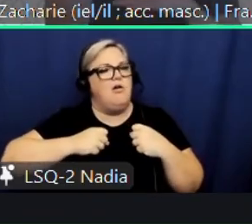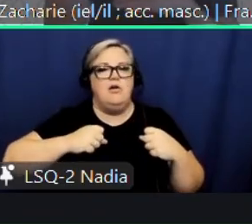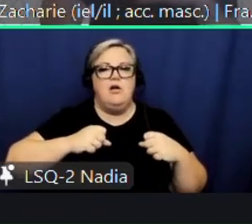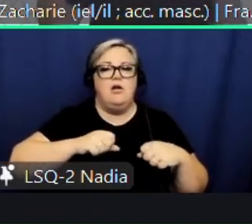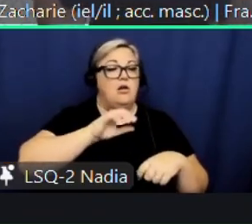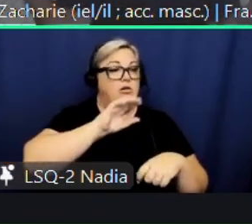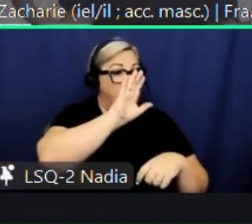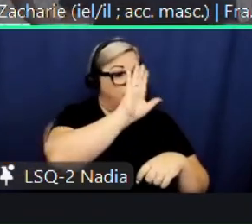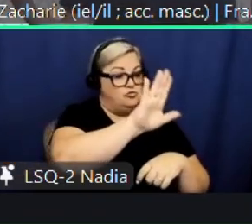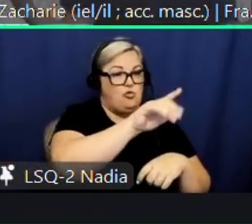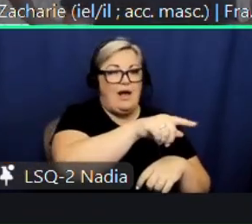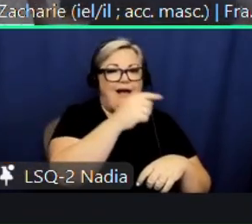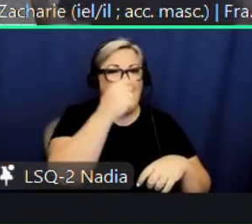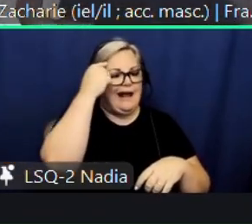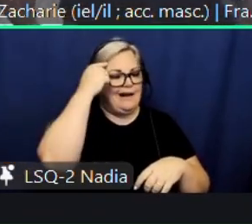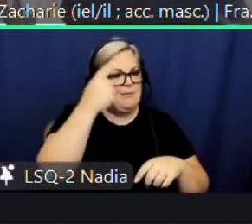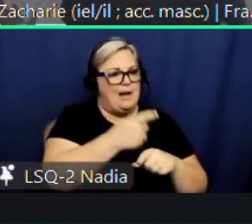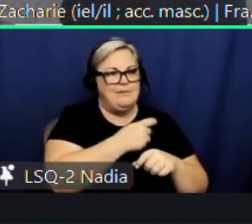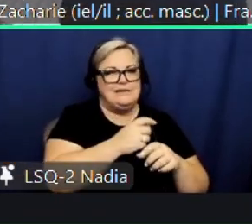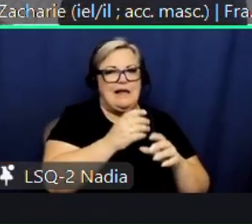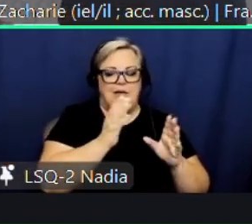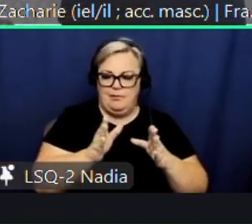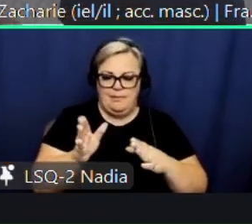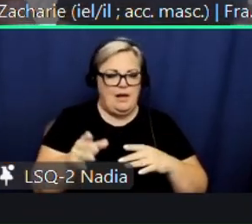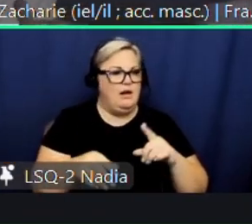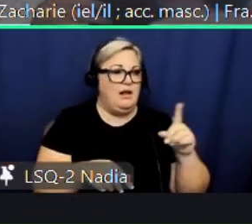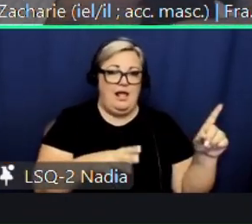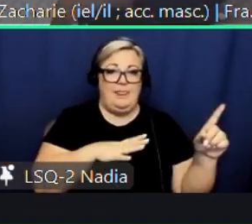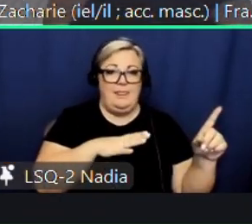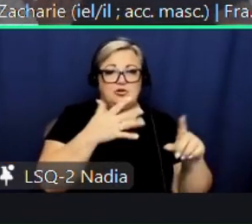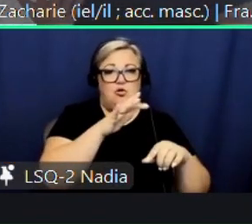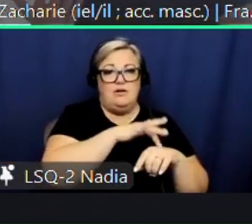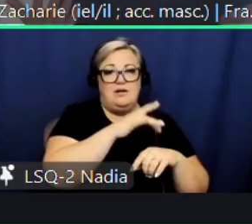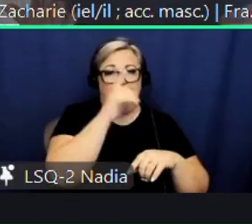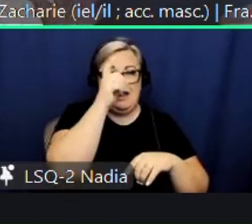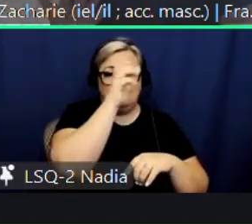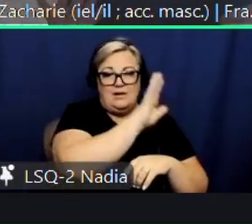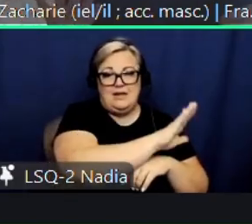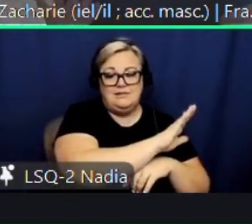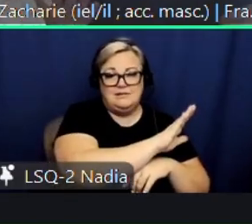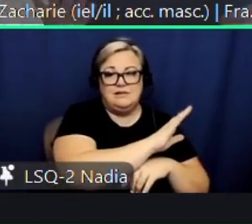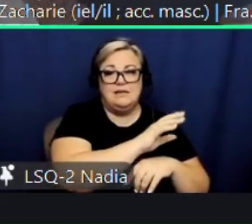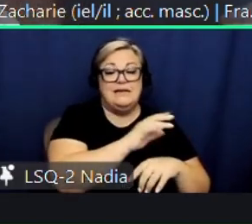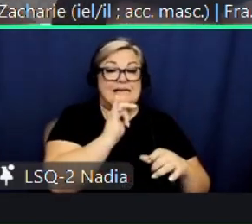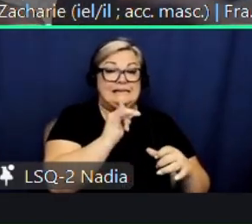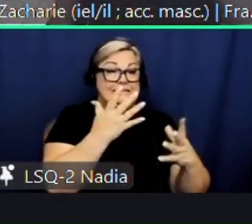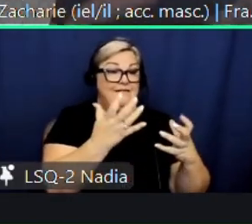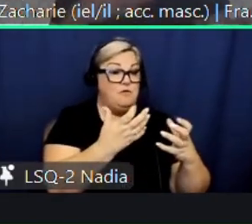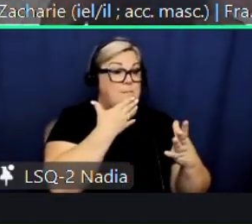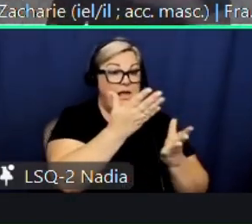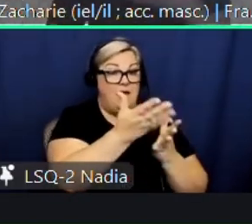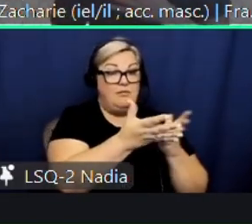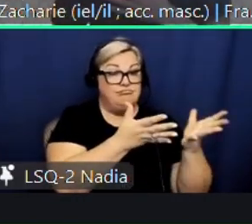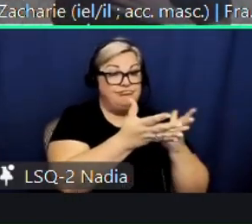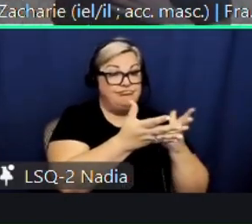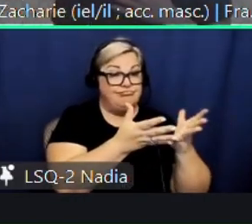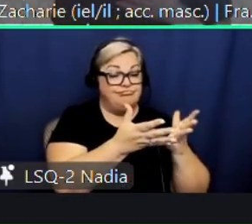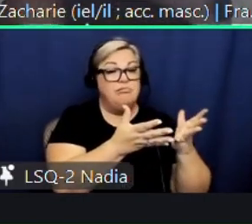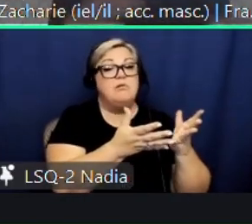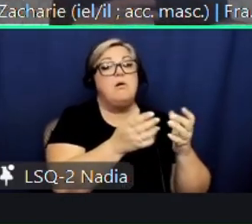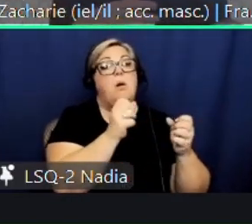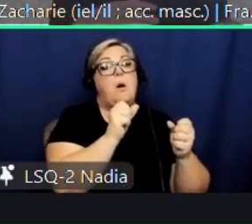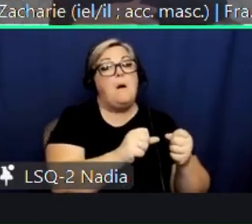cadre médical et votre clientèle a son expérience vécue. Pour que le dialogue fonctionne, on peut remplacer